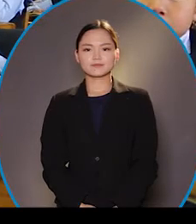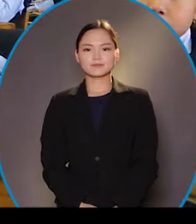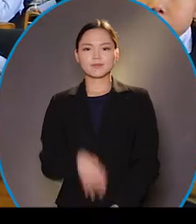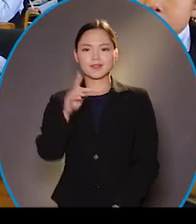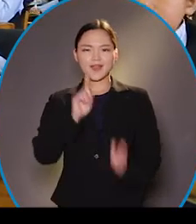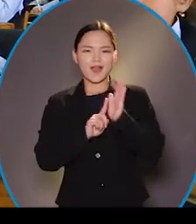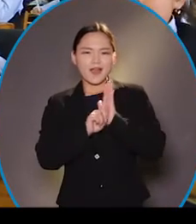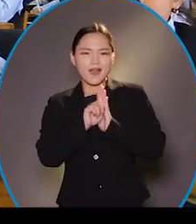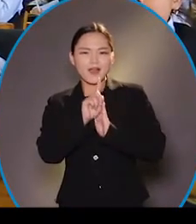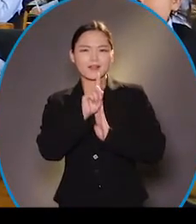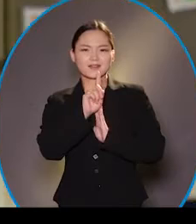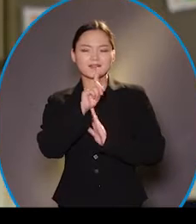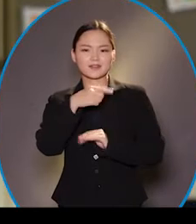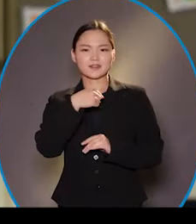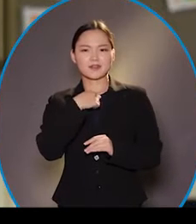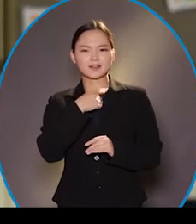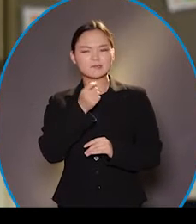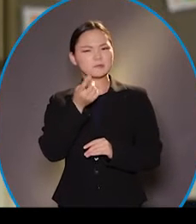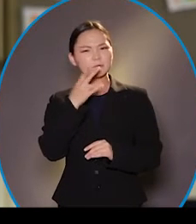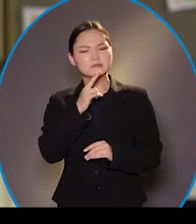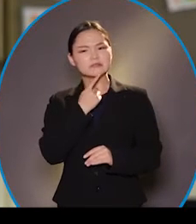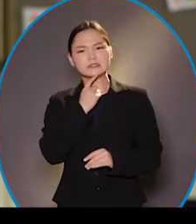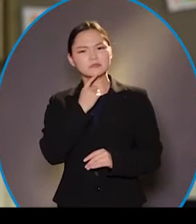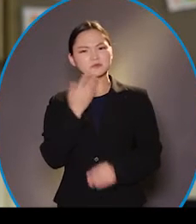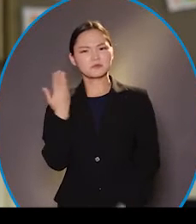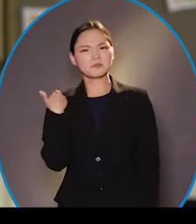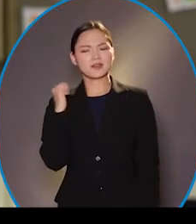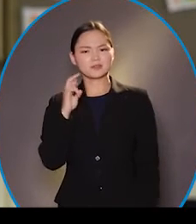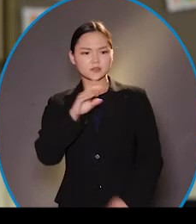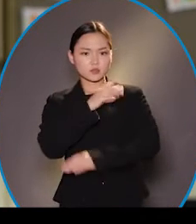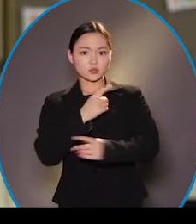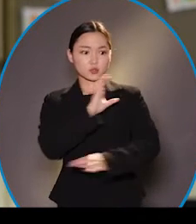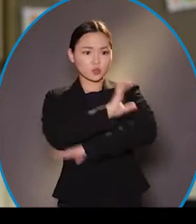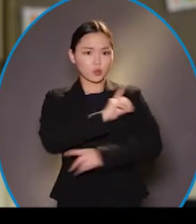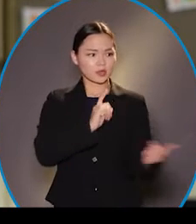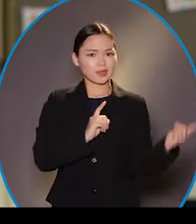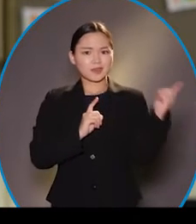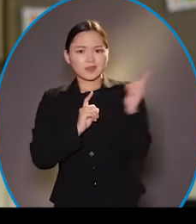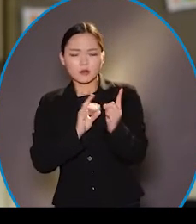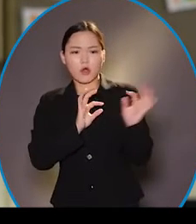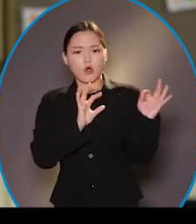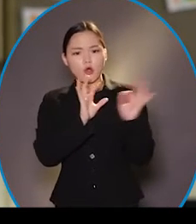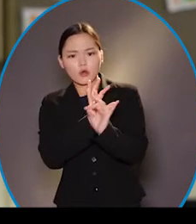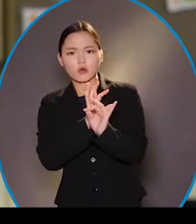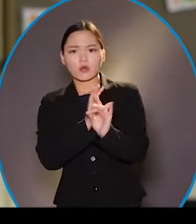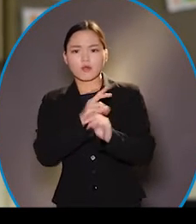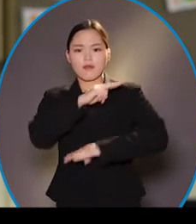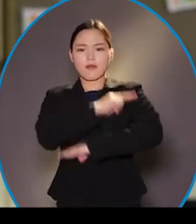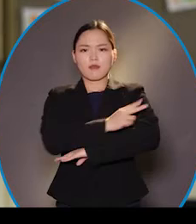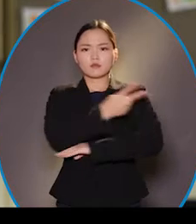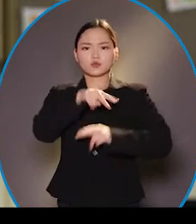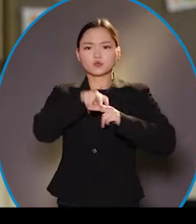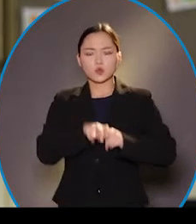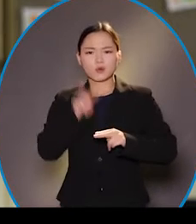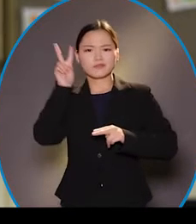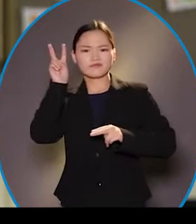Тэгэд анх болол айгүй хүндрэлтэй байдаг гэсэн. Сургуультаа орж ирэхээс нөсөөлөд ангидаа суух,